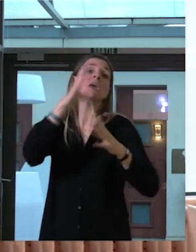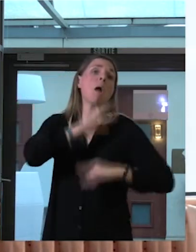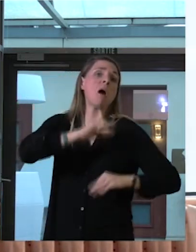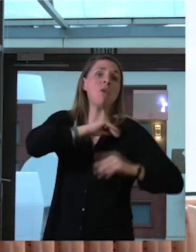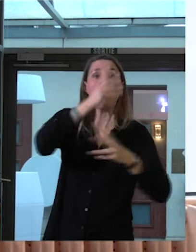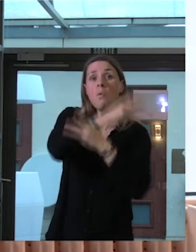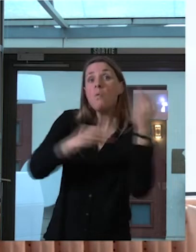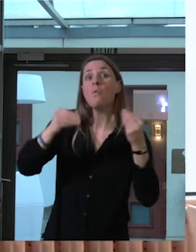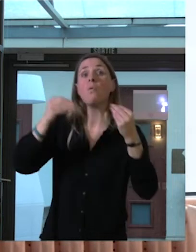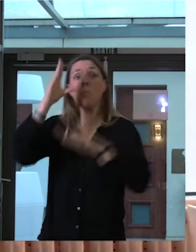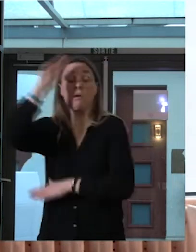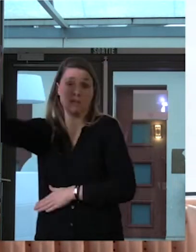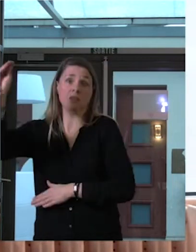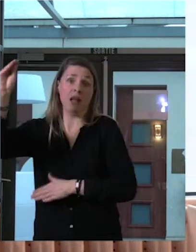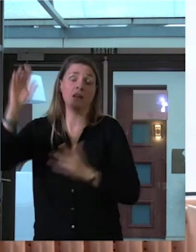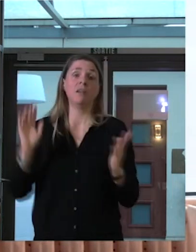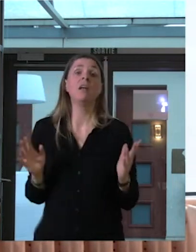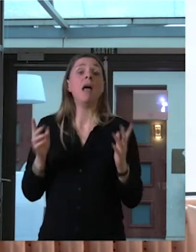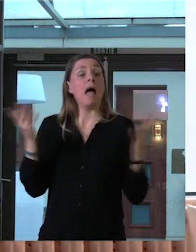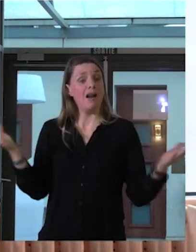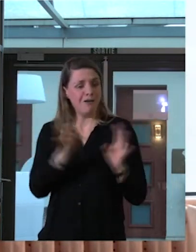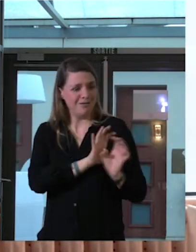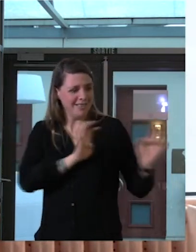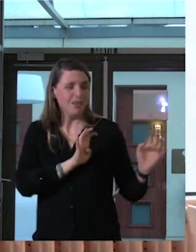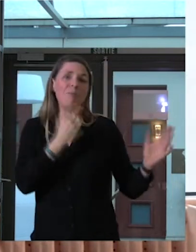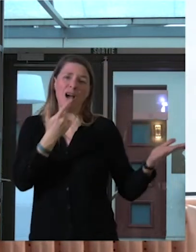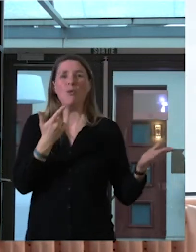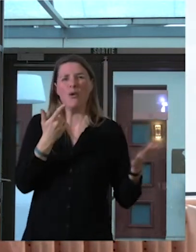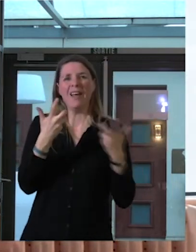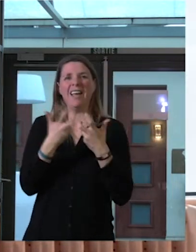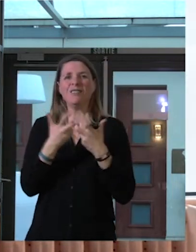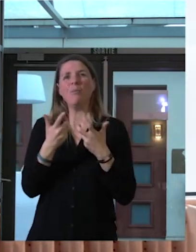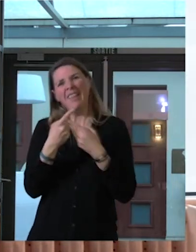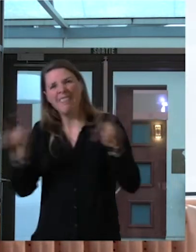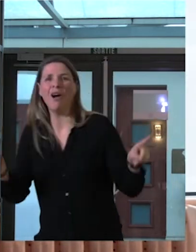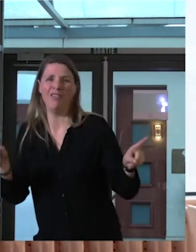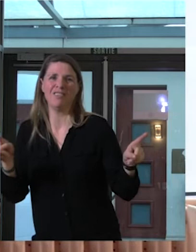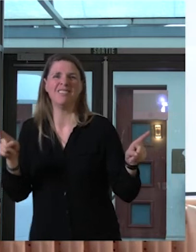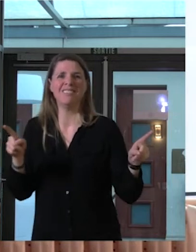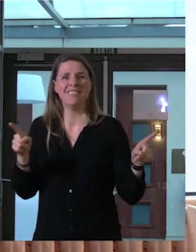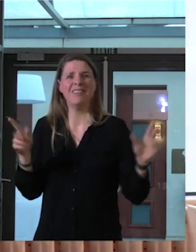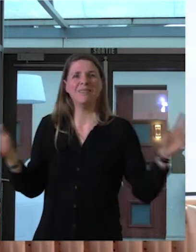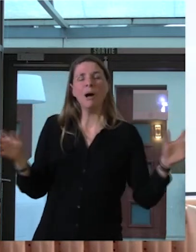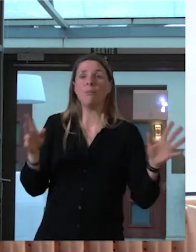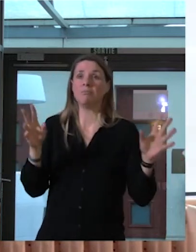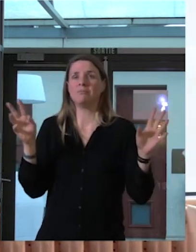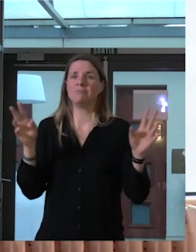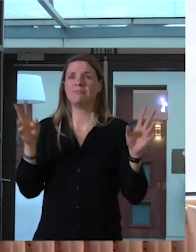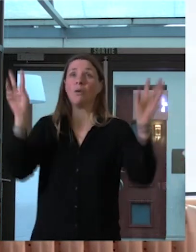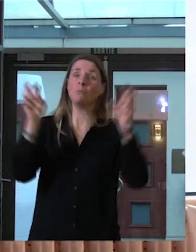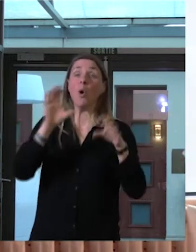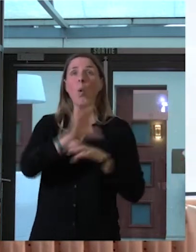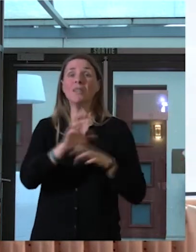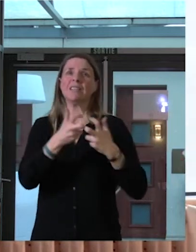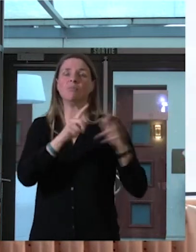autour de la table, donc vous l'avez compris, on a deux contre-exemples, si j'ai envie de... C'est pas très beau comme mot, mais